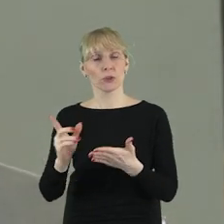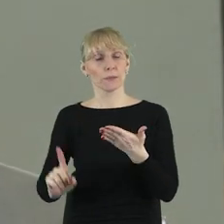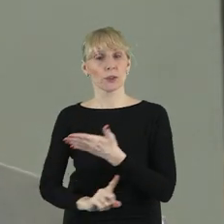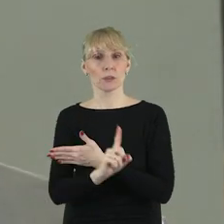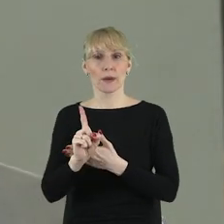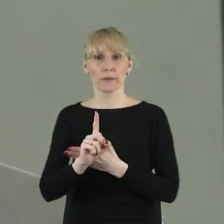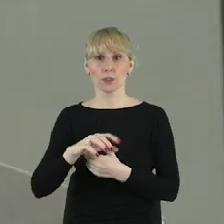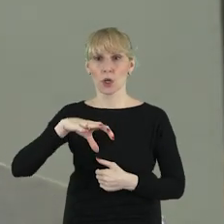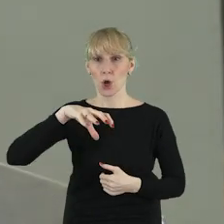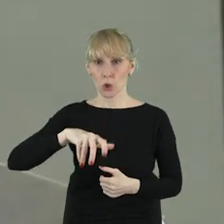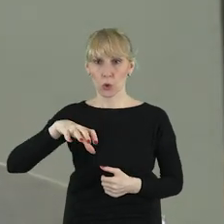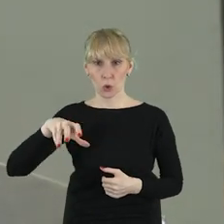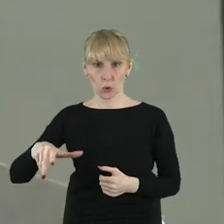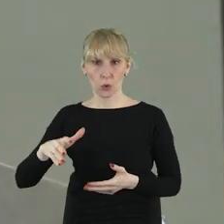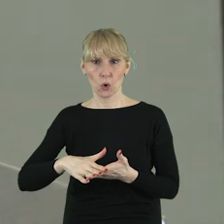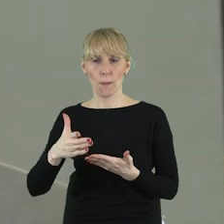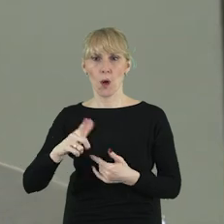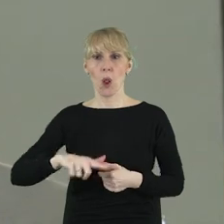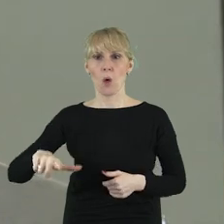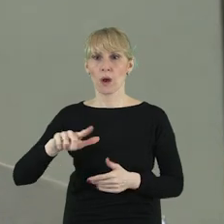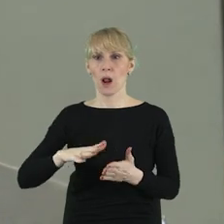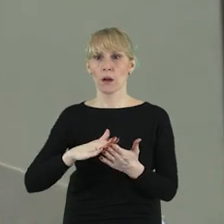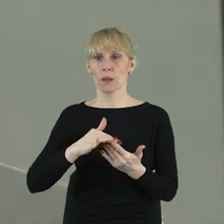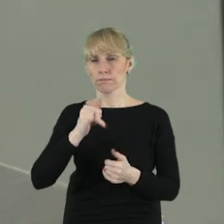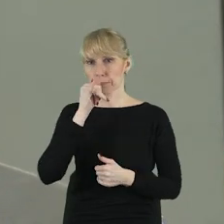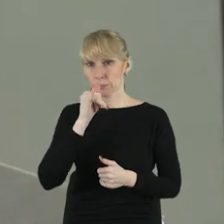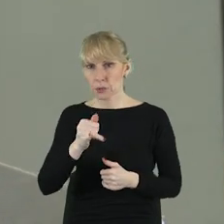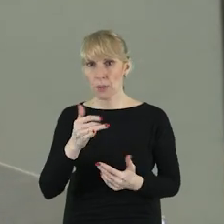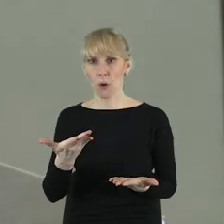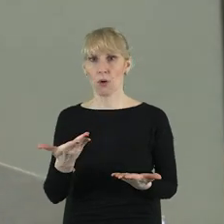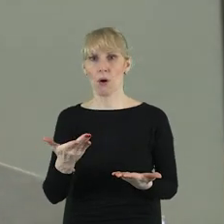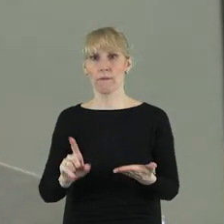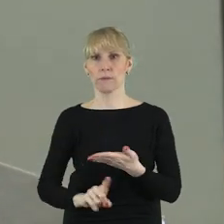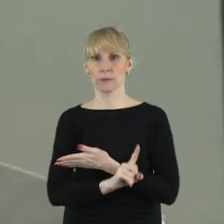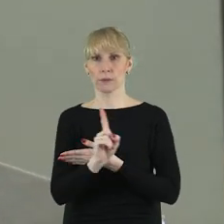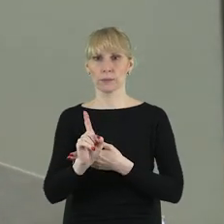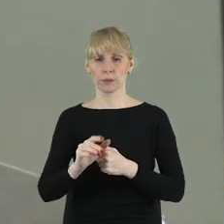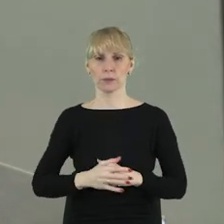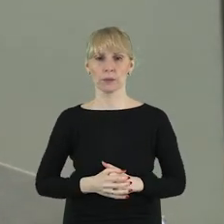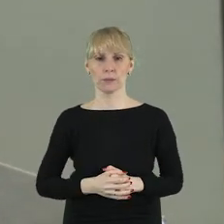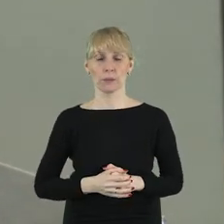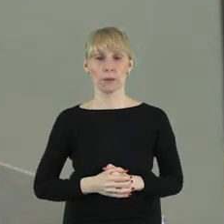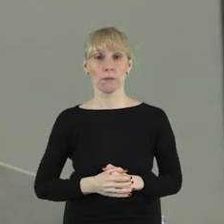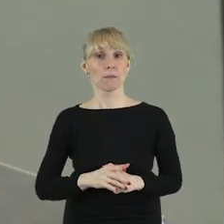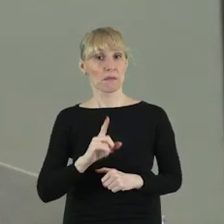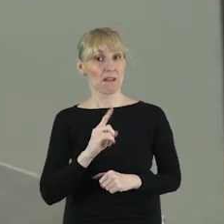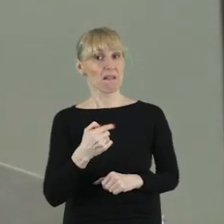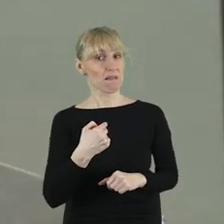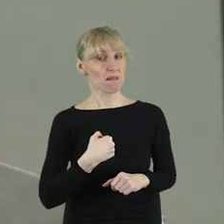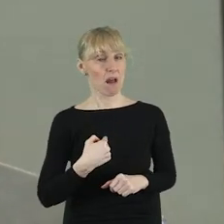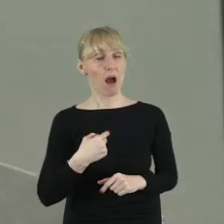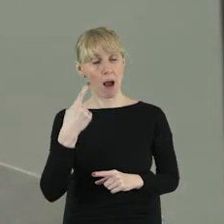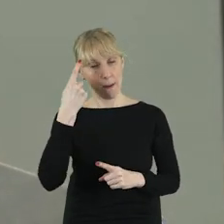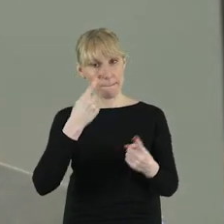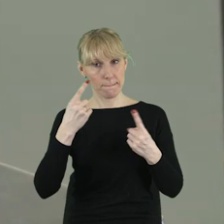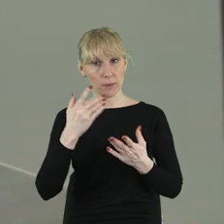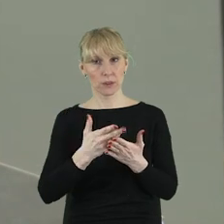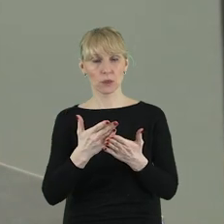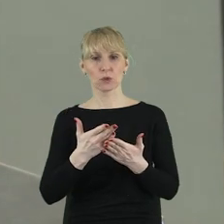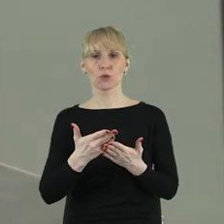wystąpić, chociaż pani przewodnicząca i pani dyrektor biura prawnego, wciąż uważam, że ten